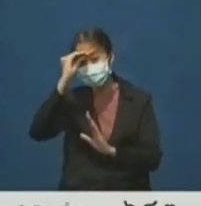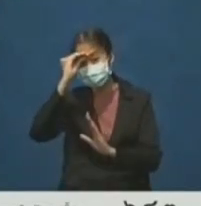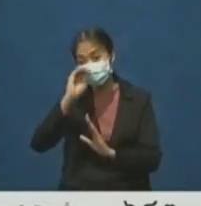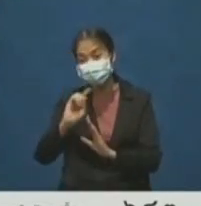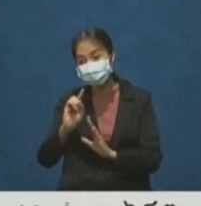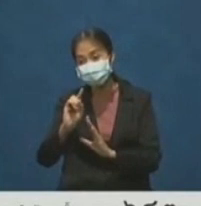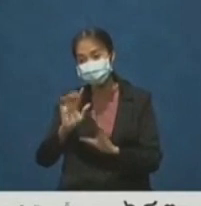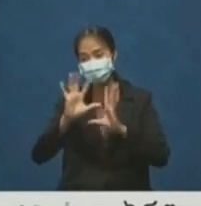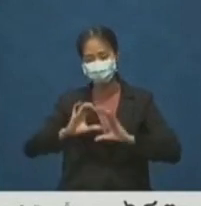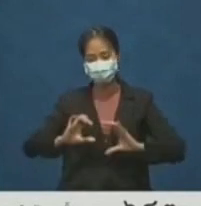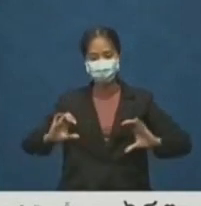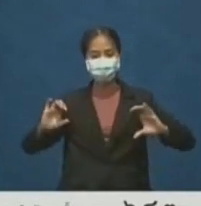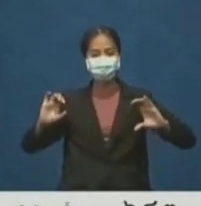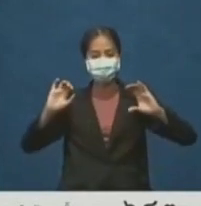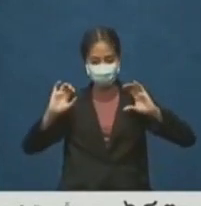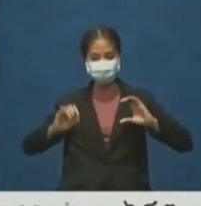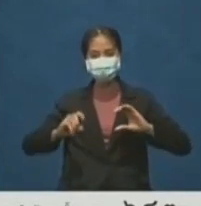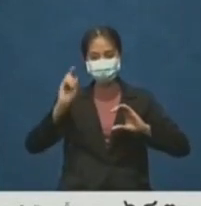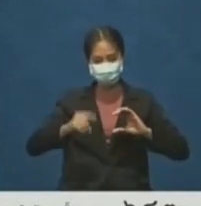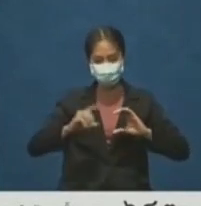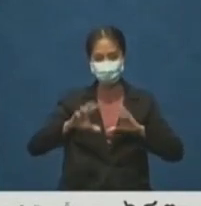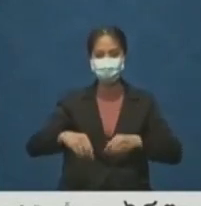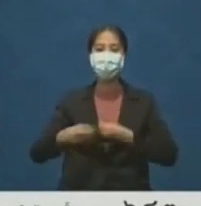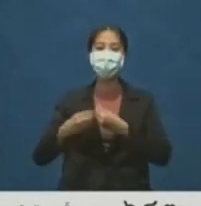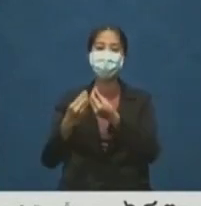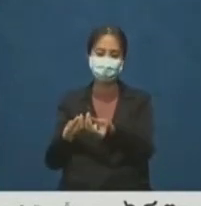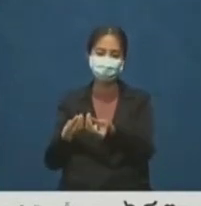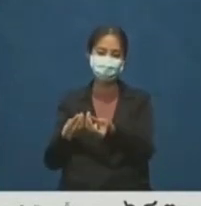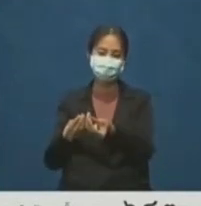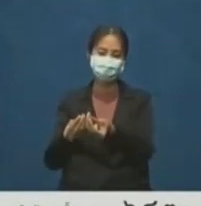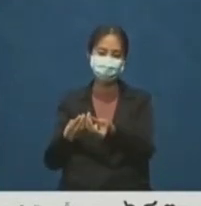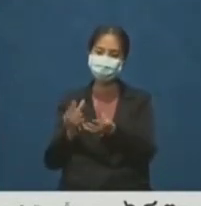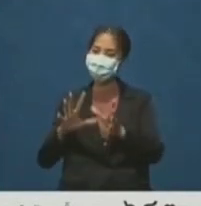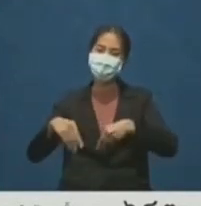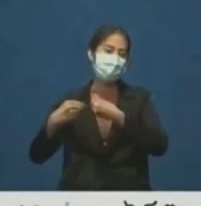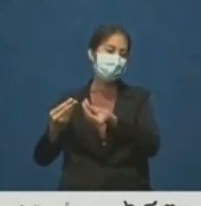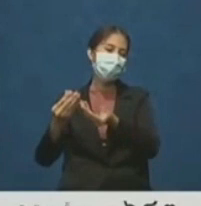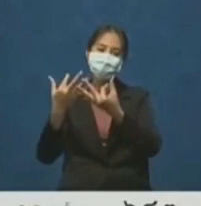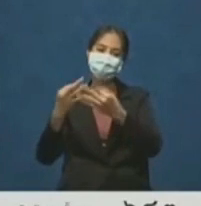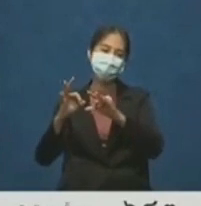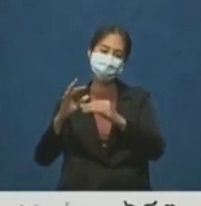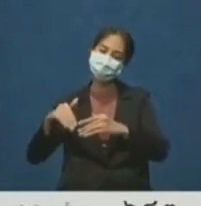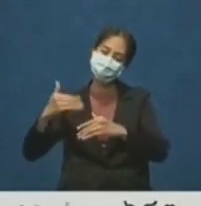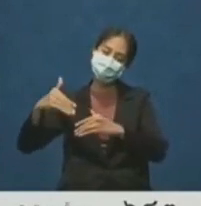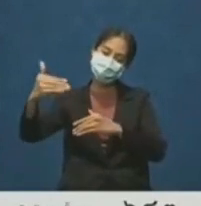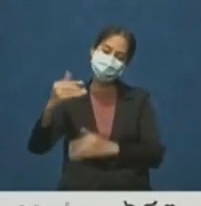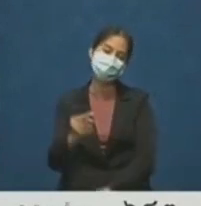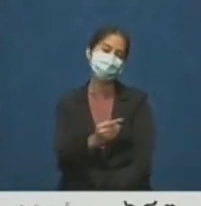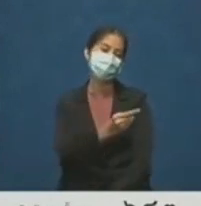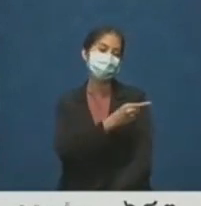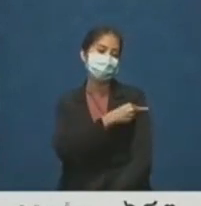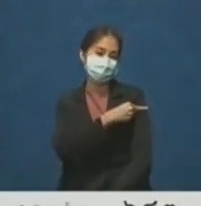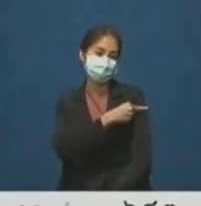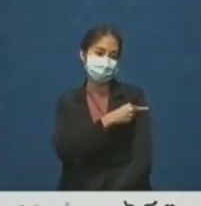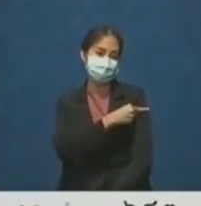รัฐภาคีเนี่ยอย่างน้อยจะต้องเป็นการศึกษาให้เปล่าไปเรื่อยๆจนถึงปริญญาตรี